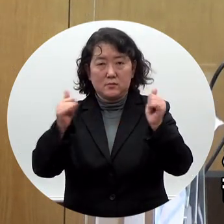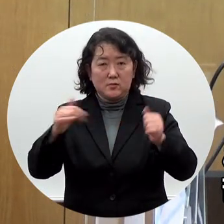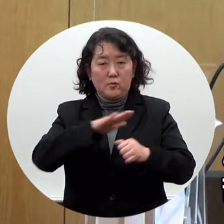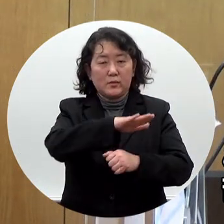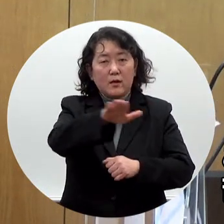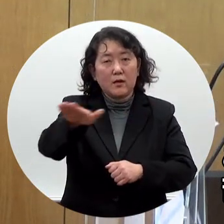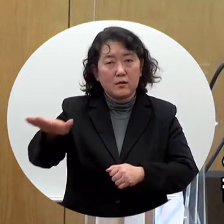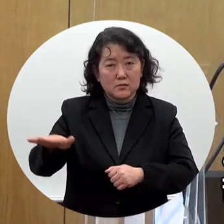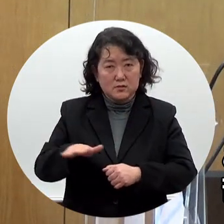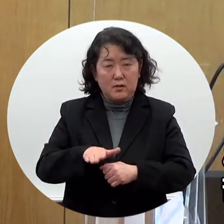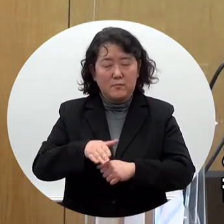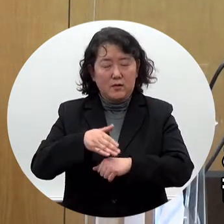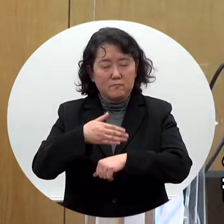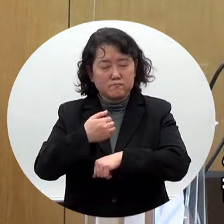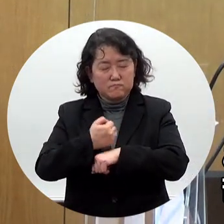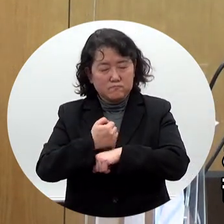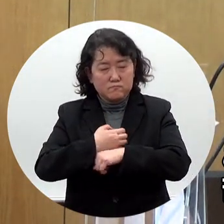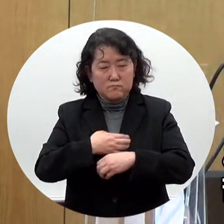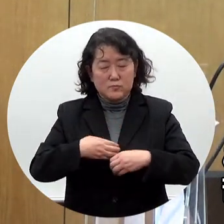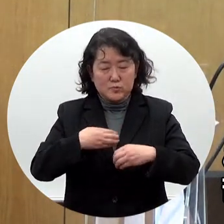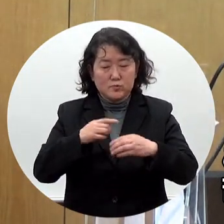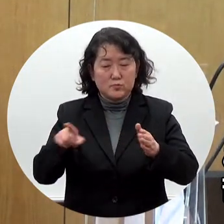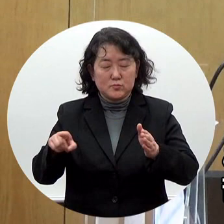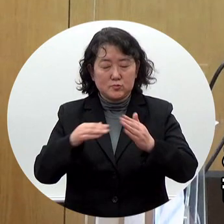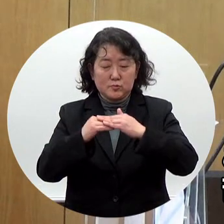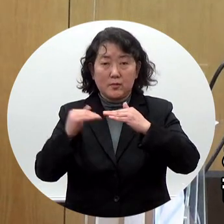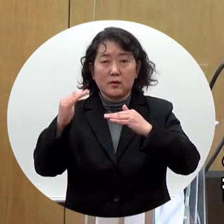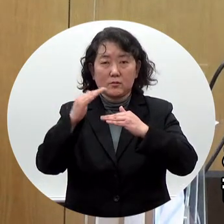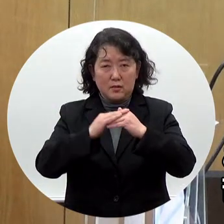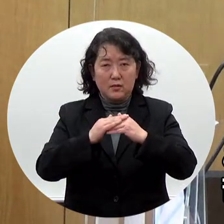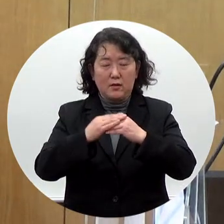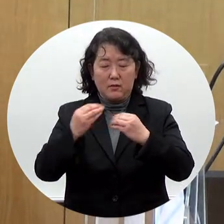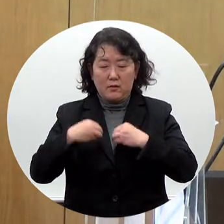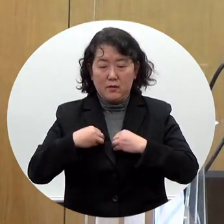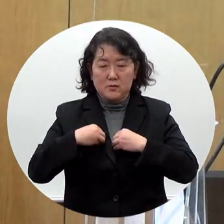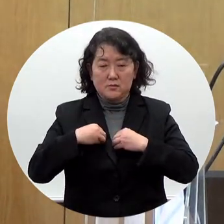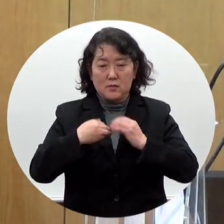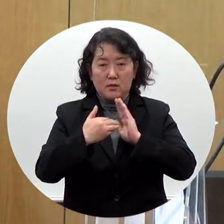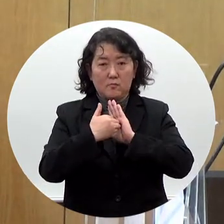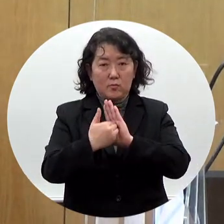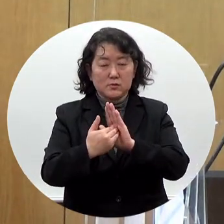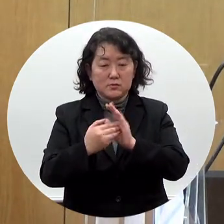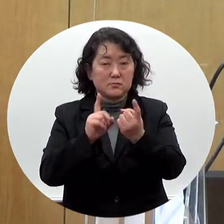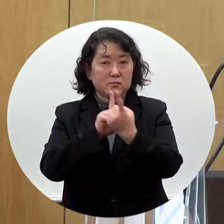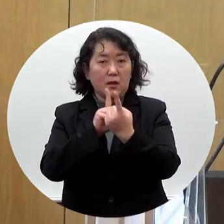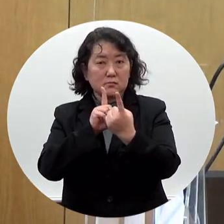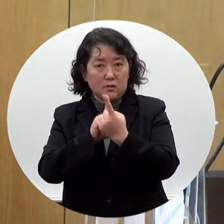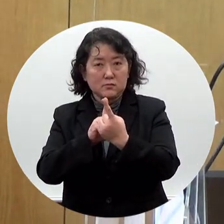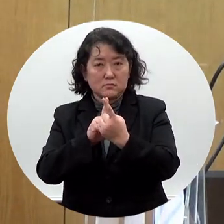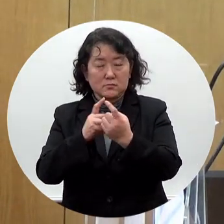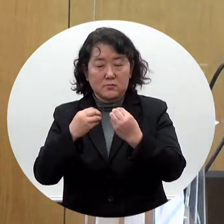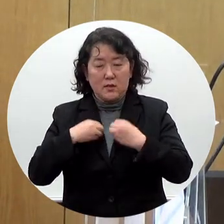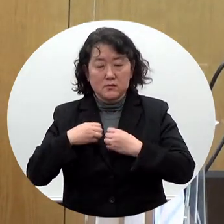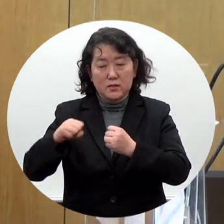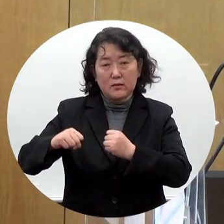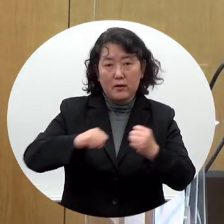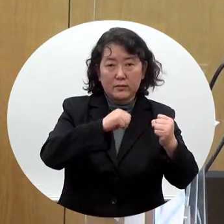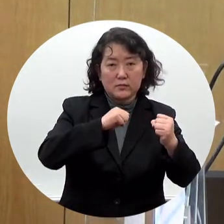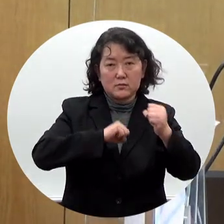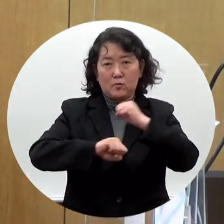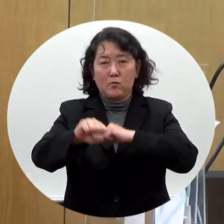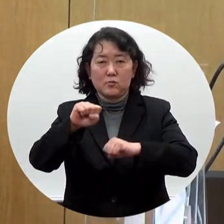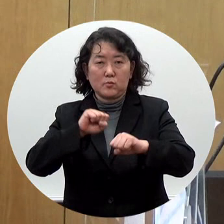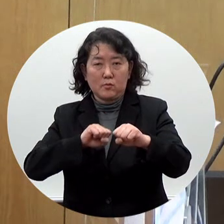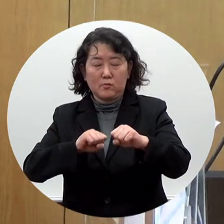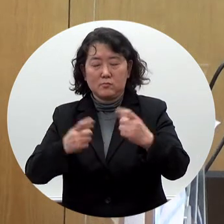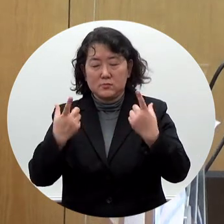の中で積み重ねてきた感染予防対策、あるいは感染回避行動を 徹底